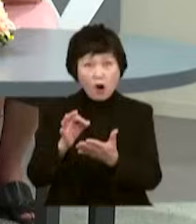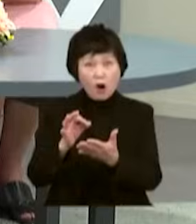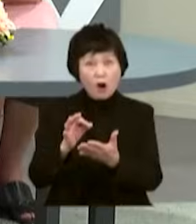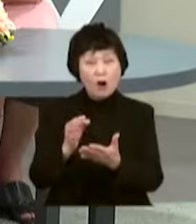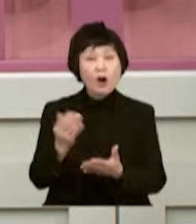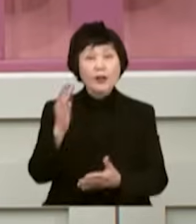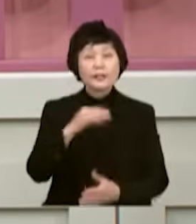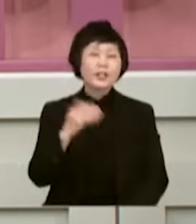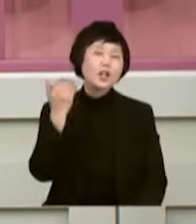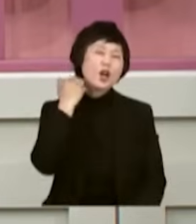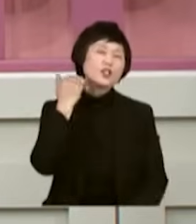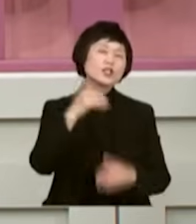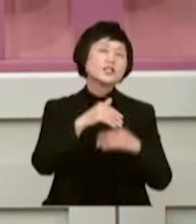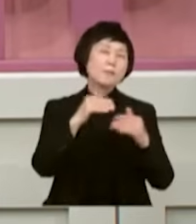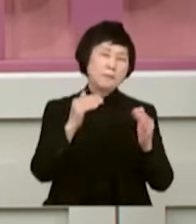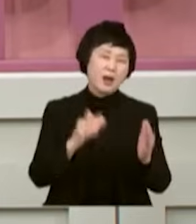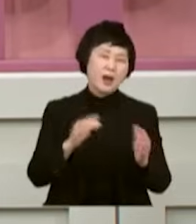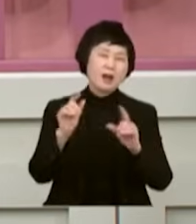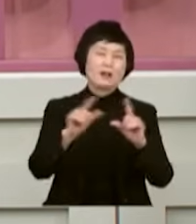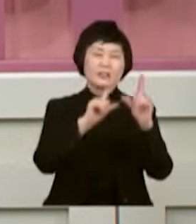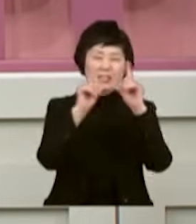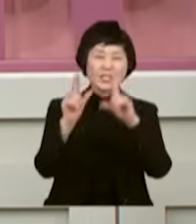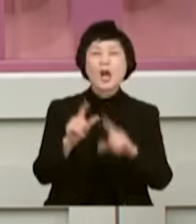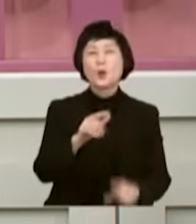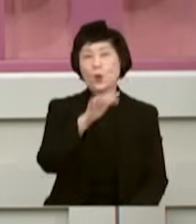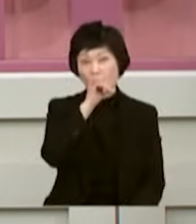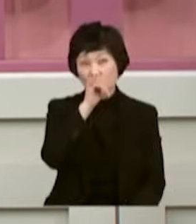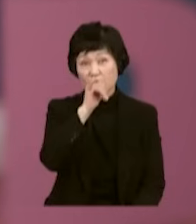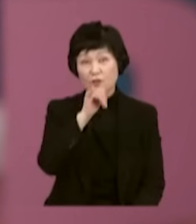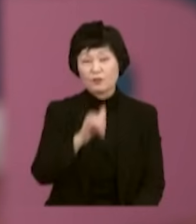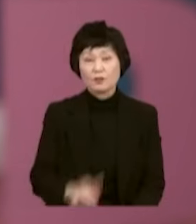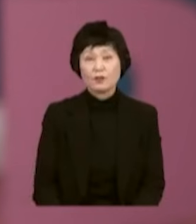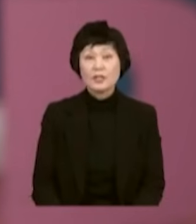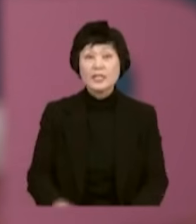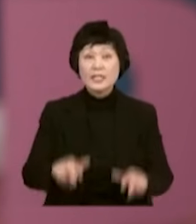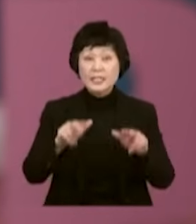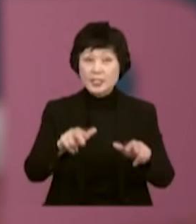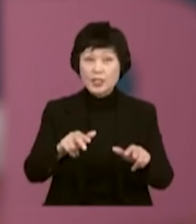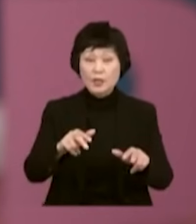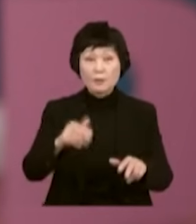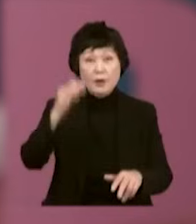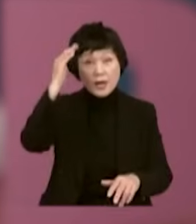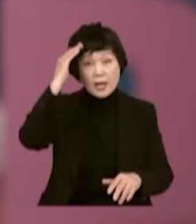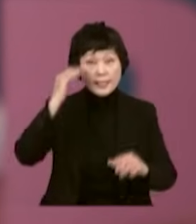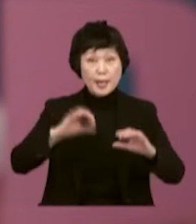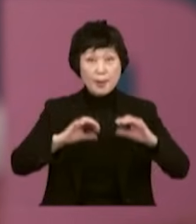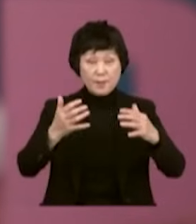지금까지. 그런데도 전세방에 살면서 헌금하면서 지금은